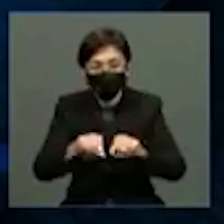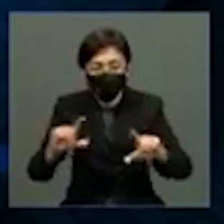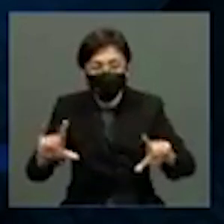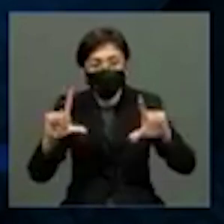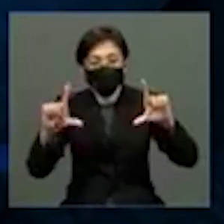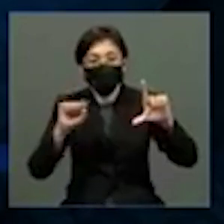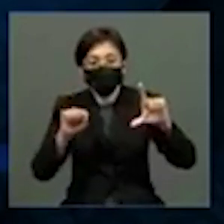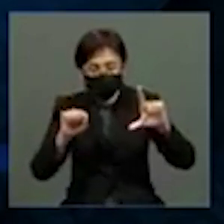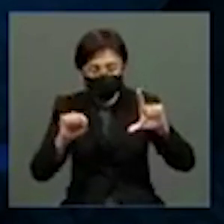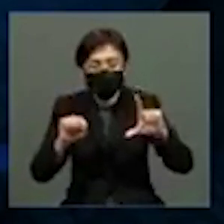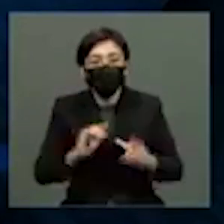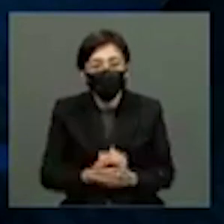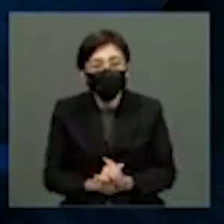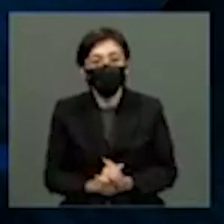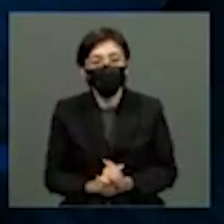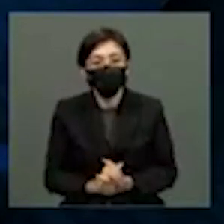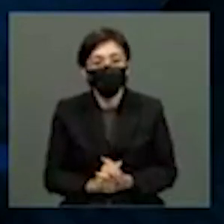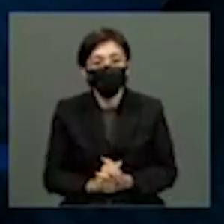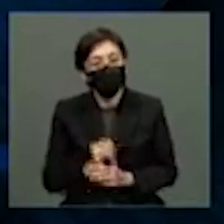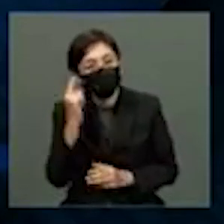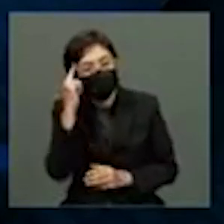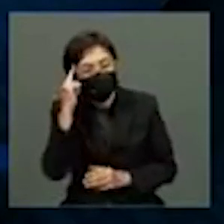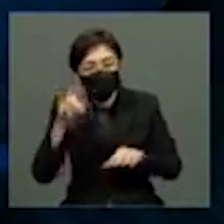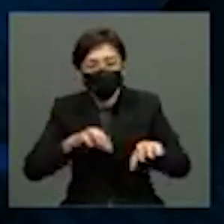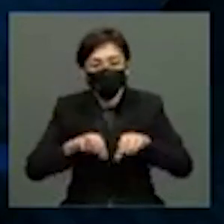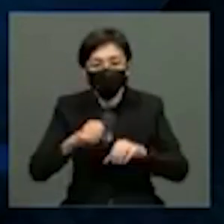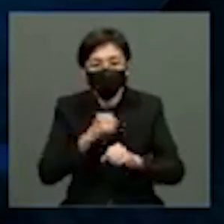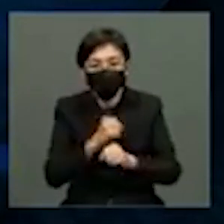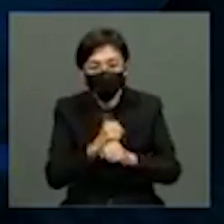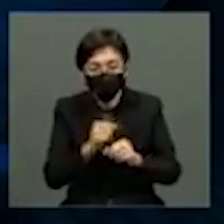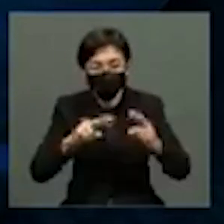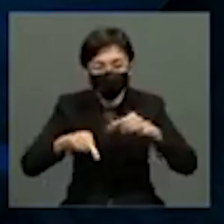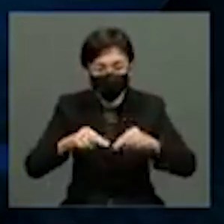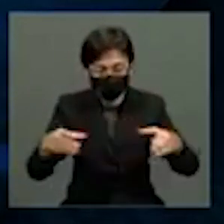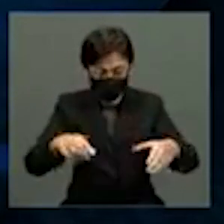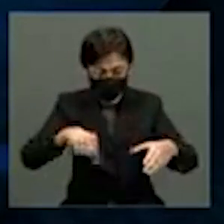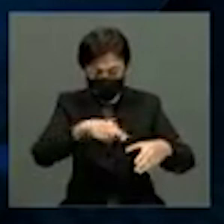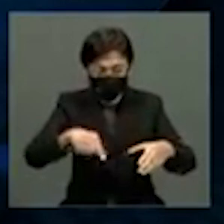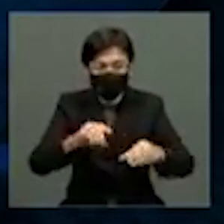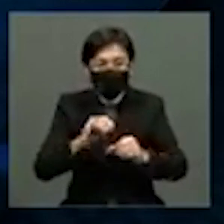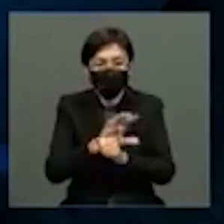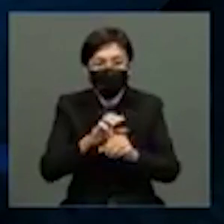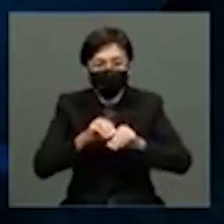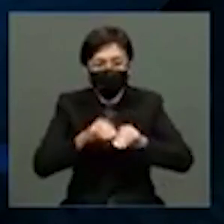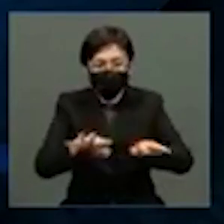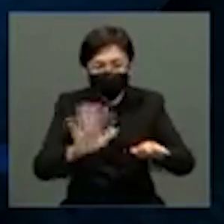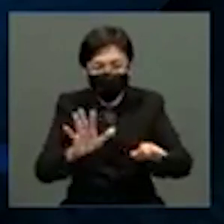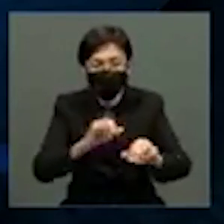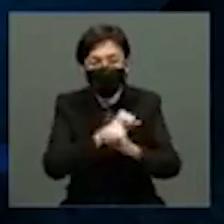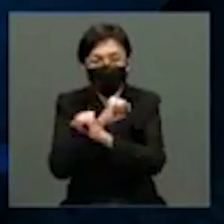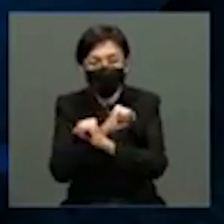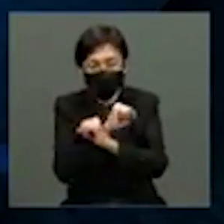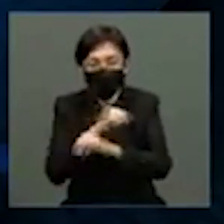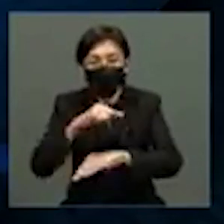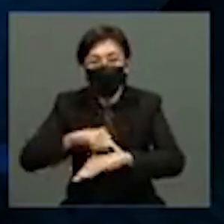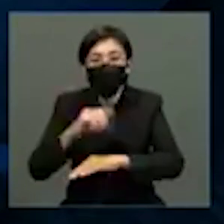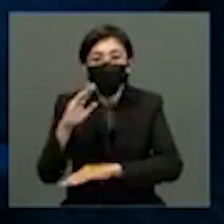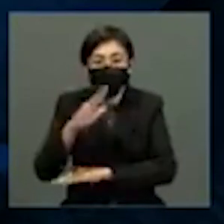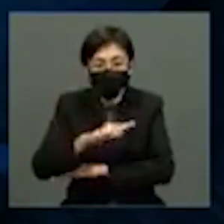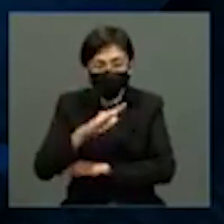สู่สิ่งที่ต้องดำเนินการควบคุมป้องกันโรคนะครับซึ่งเดี๋ยวในบ่ายนี้ท